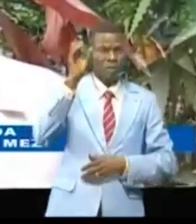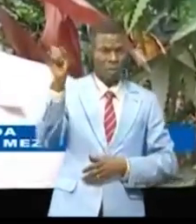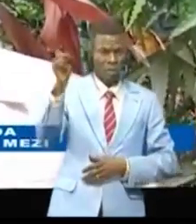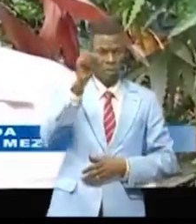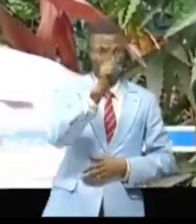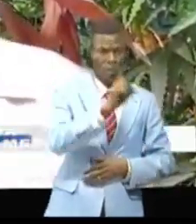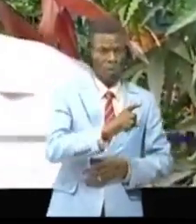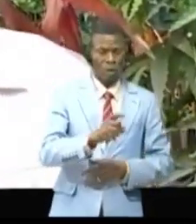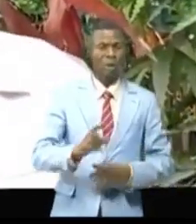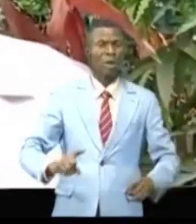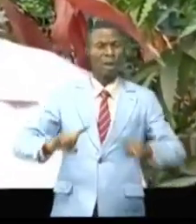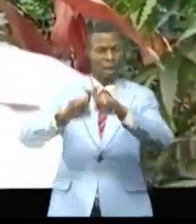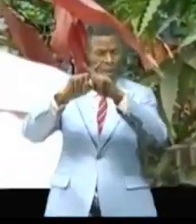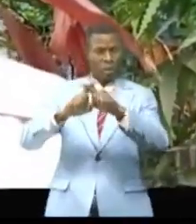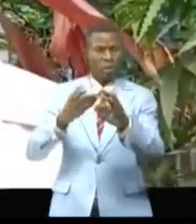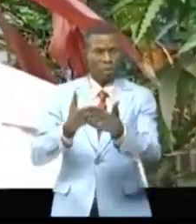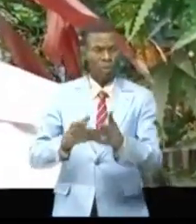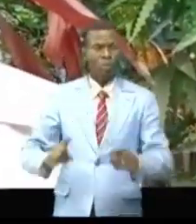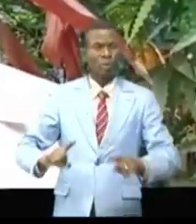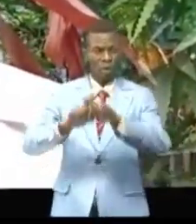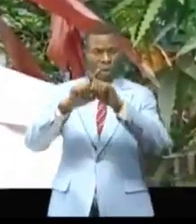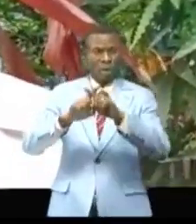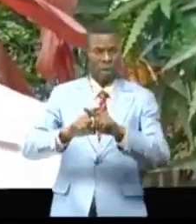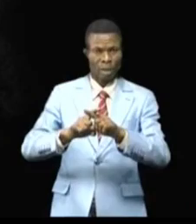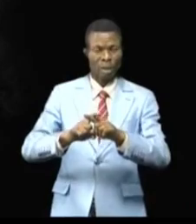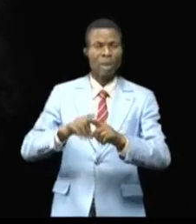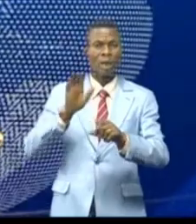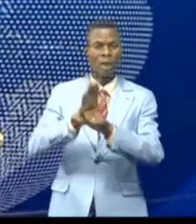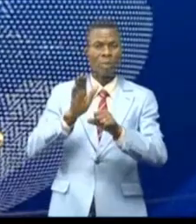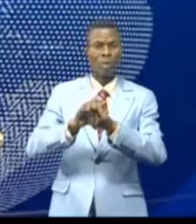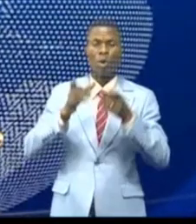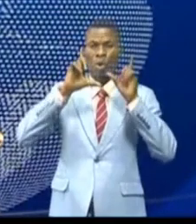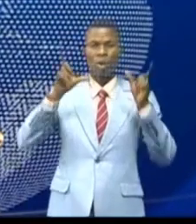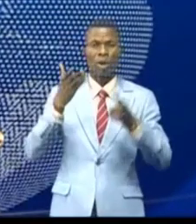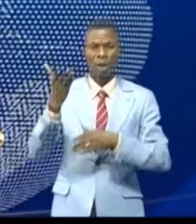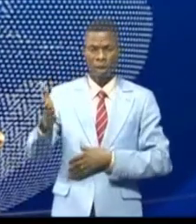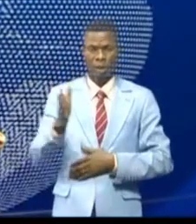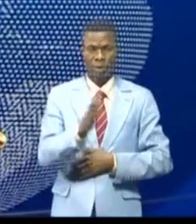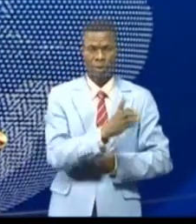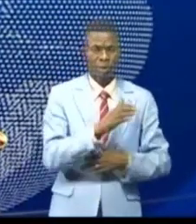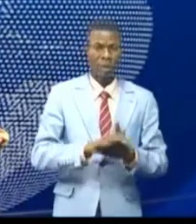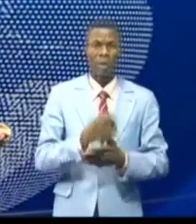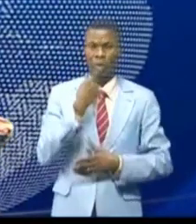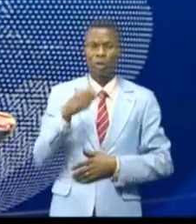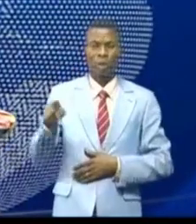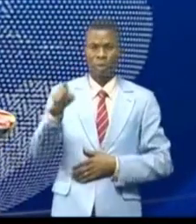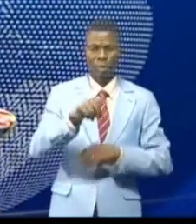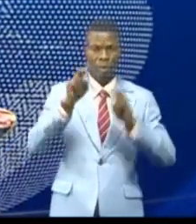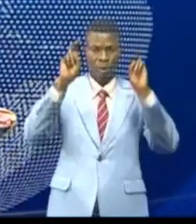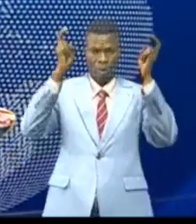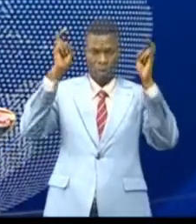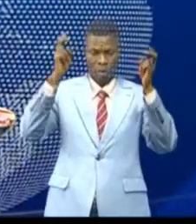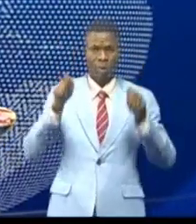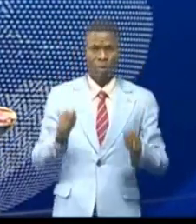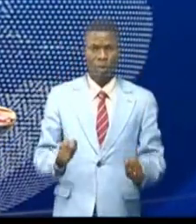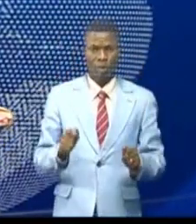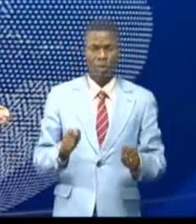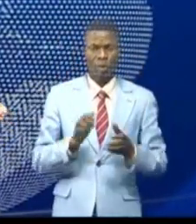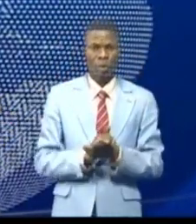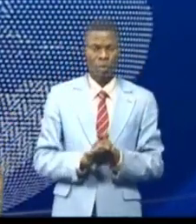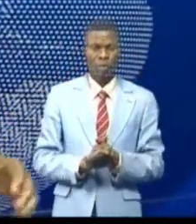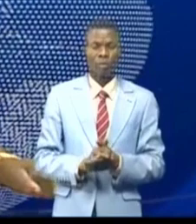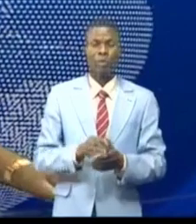a des conflits interethniques. Je le disais à l'entame de ce journal, il y a eu